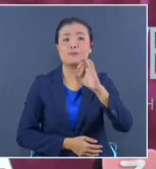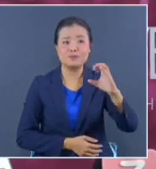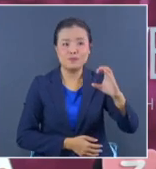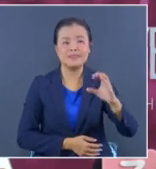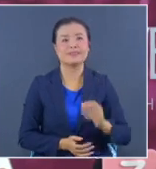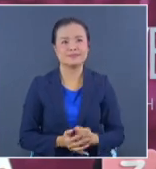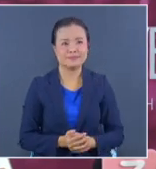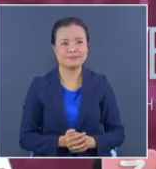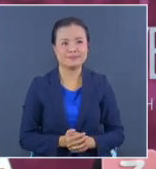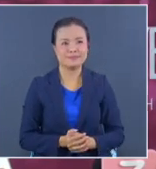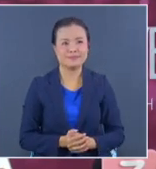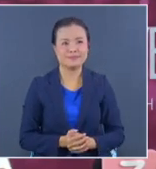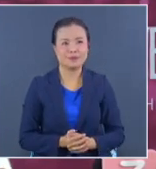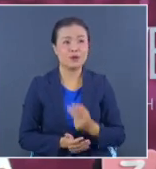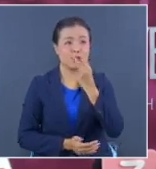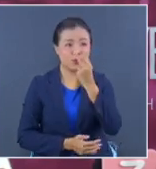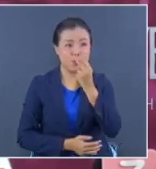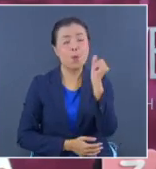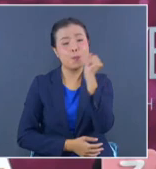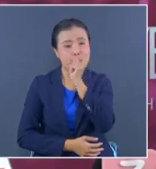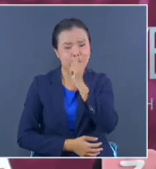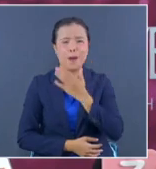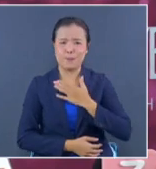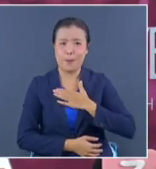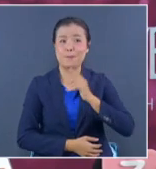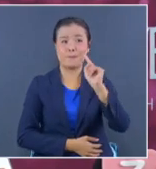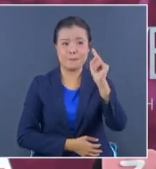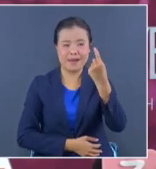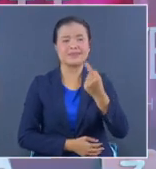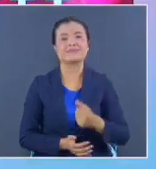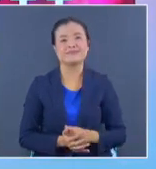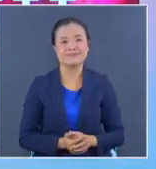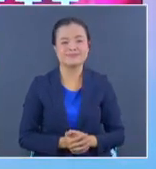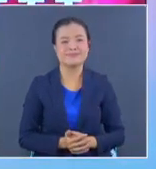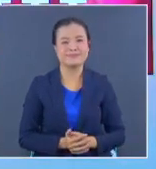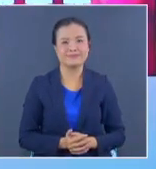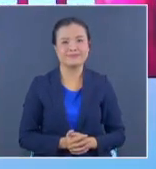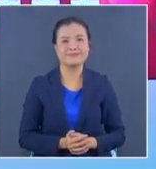a collaboration song, yeah, with Elefante and Bose.